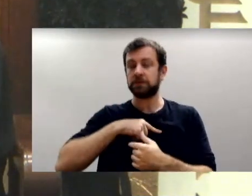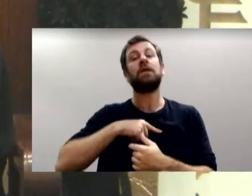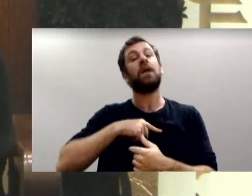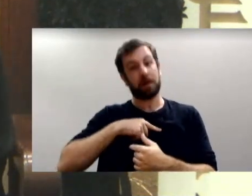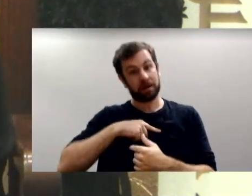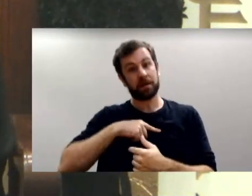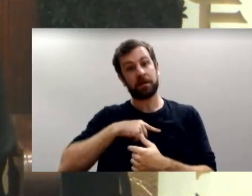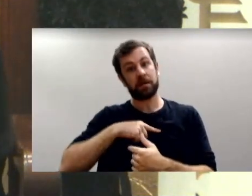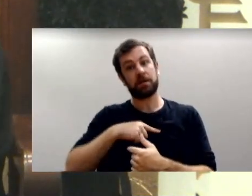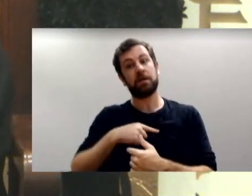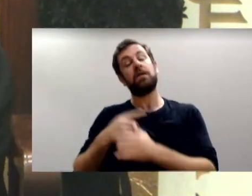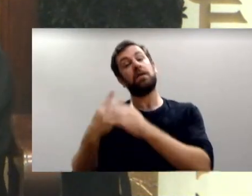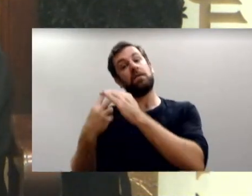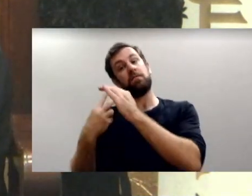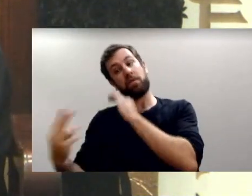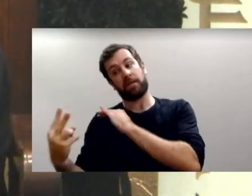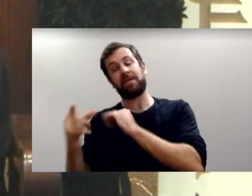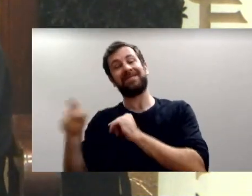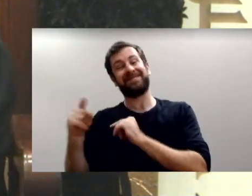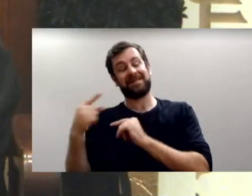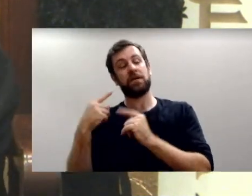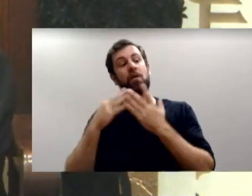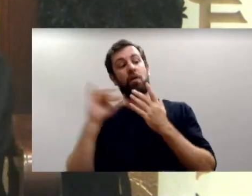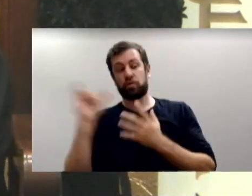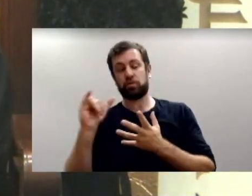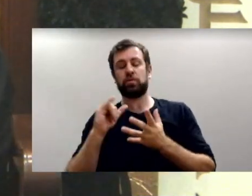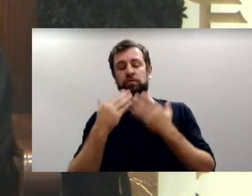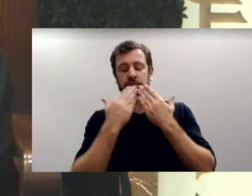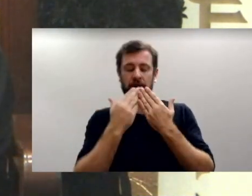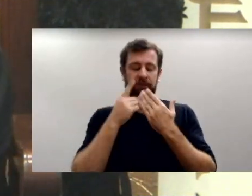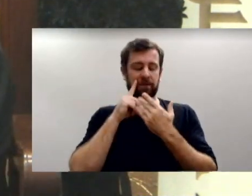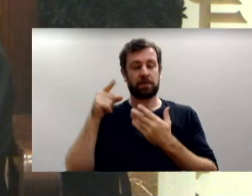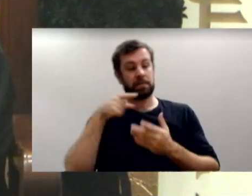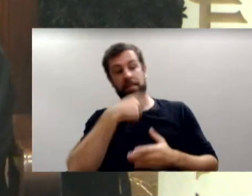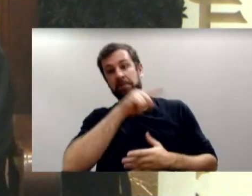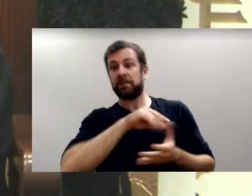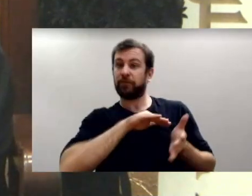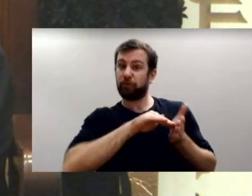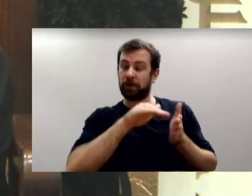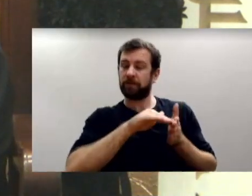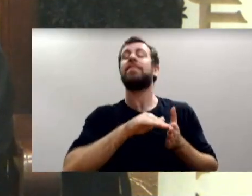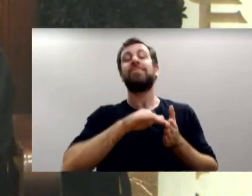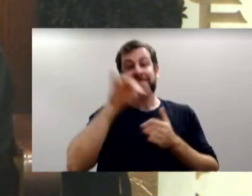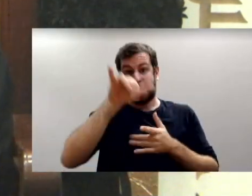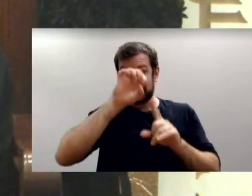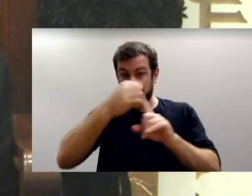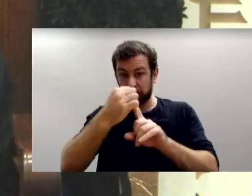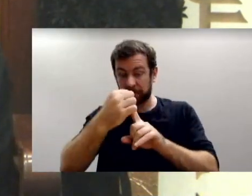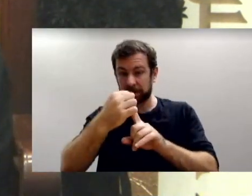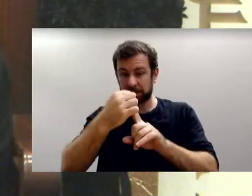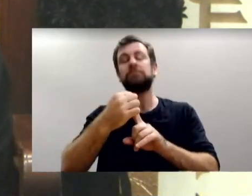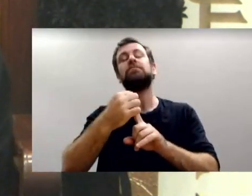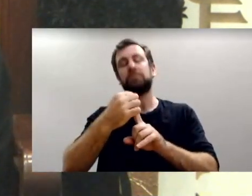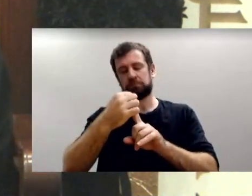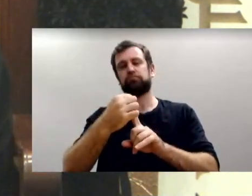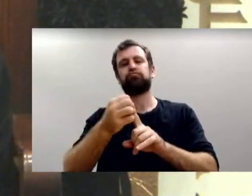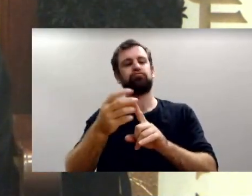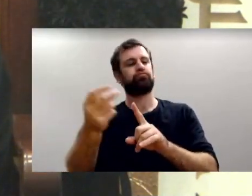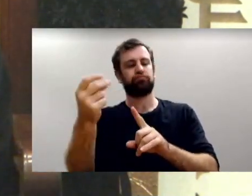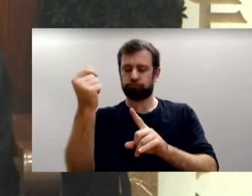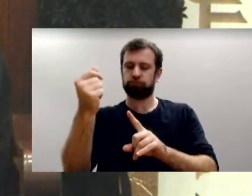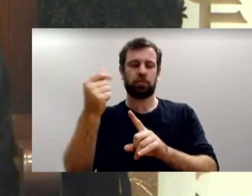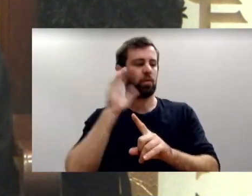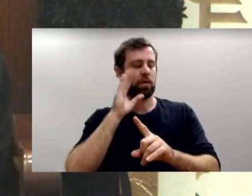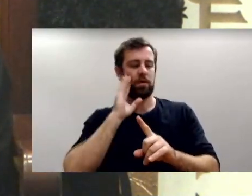And the Rasul also prays for them to be forgiven. In this case, Allah says, وَجَدُوا اللَّهَ تَوَّابًا رَحِيمًا, they